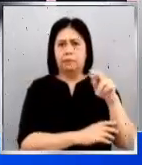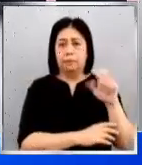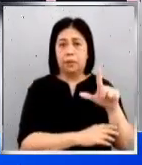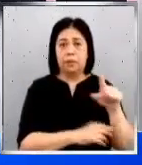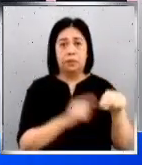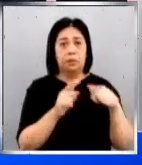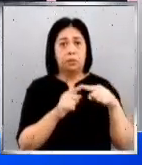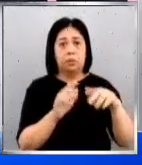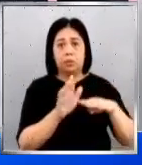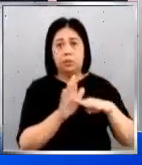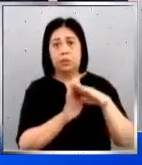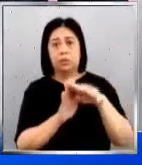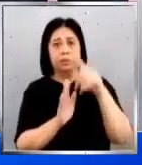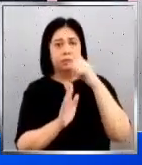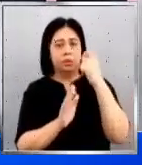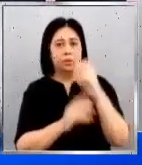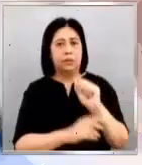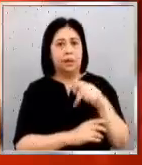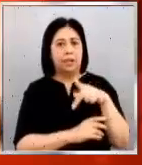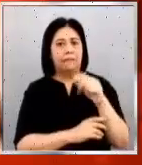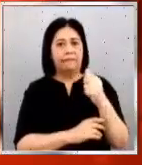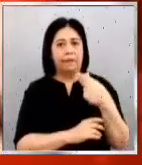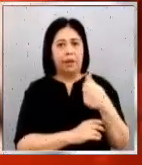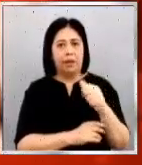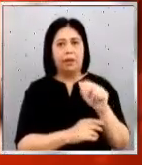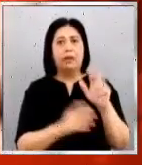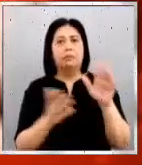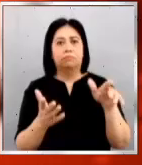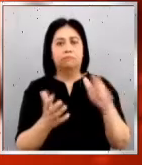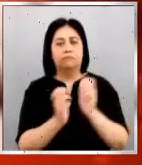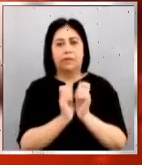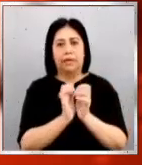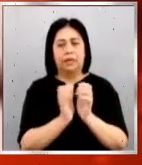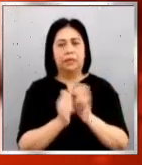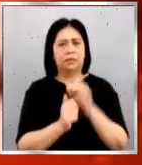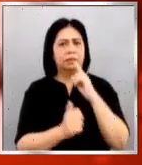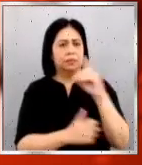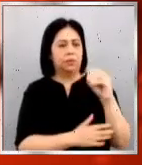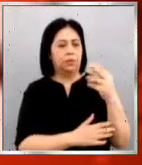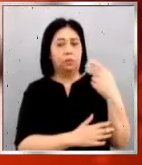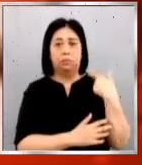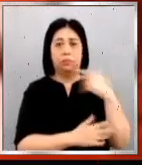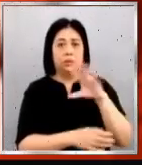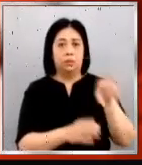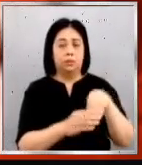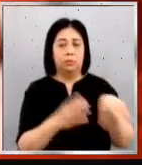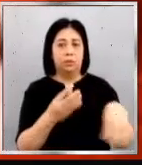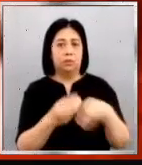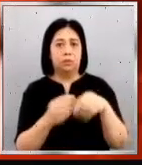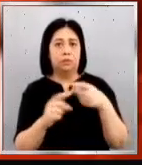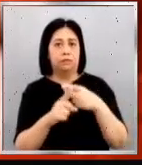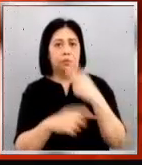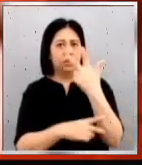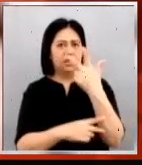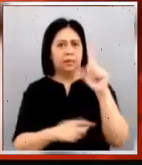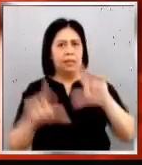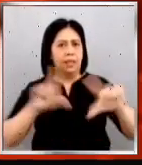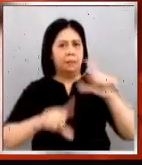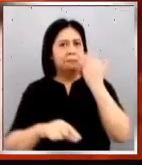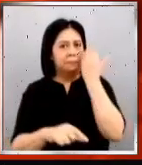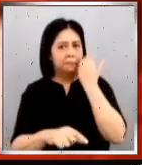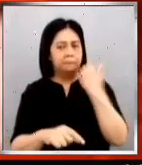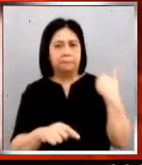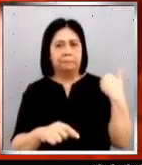dahil sa Alpha variant. Ayon sa DOH, hindi pa kasama sa bilang na ito ang datos mula sa tatlong laboratorio na hindi